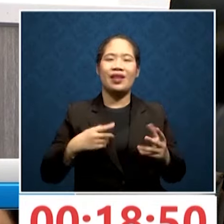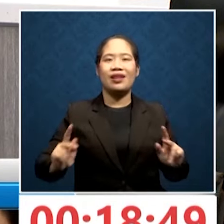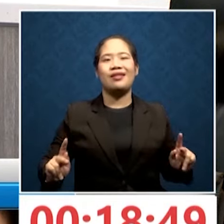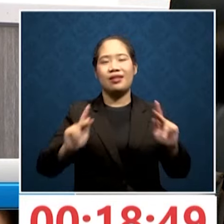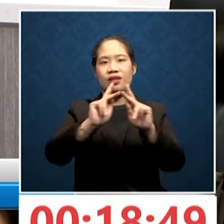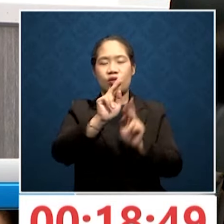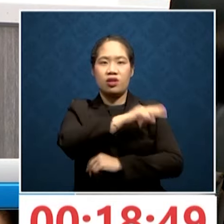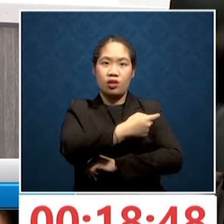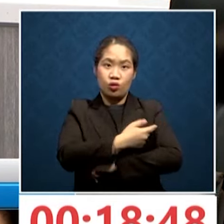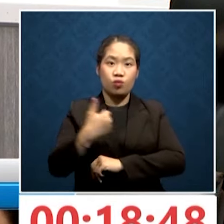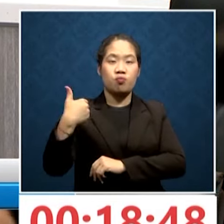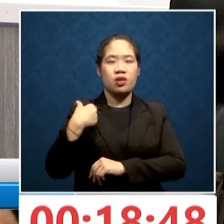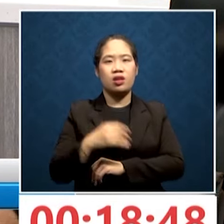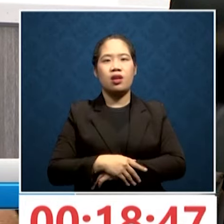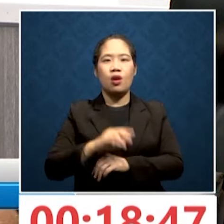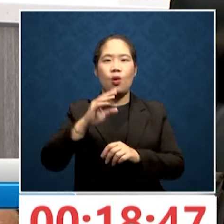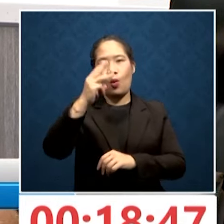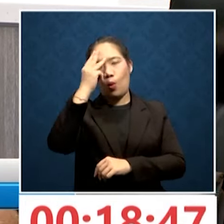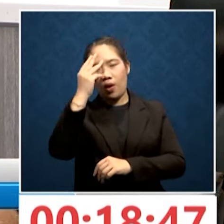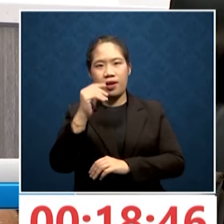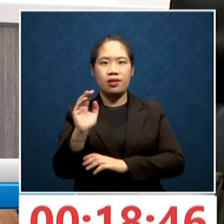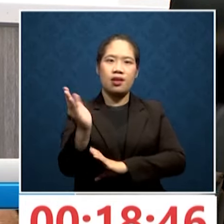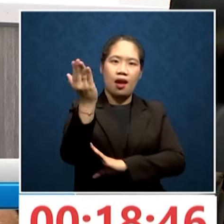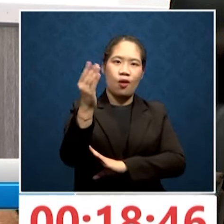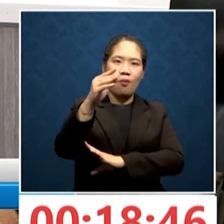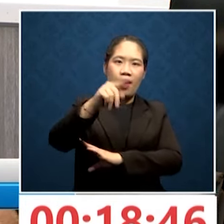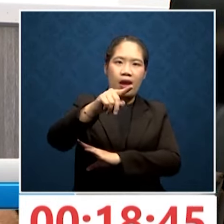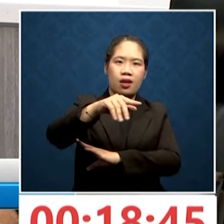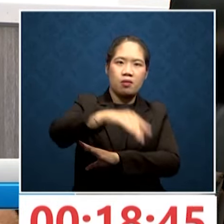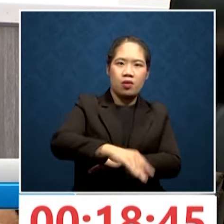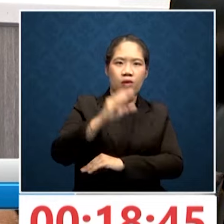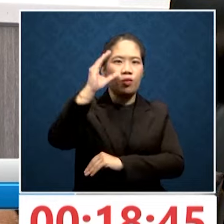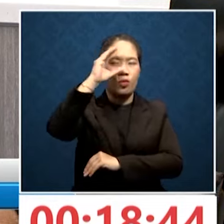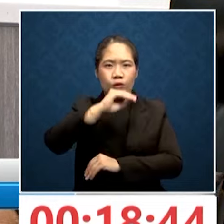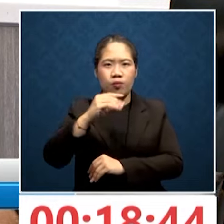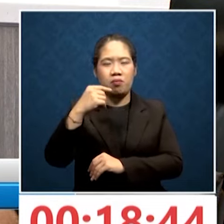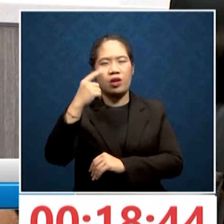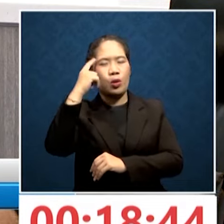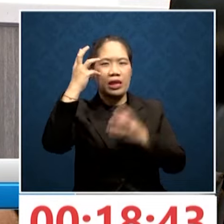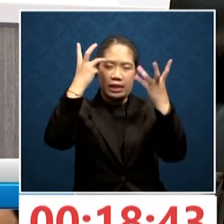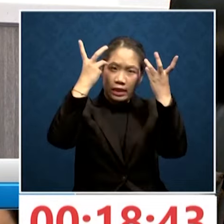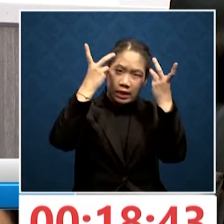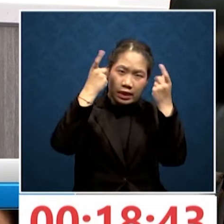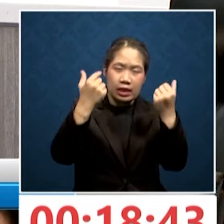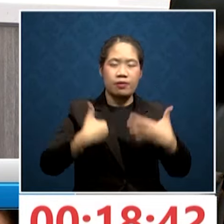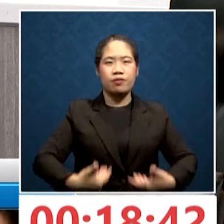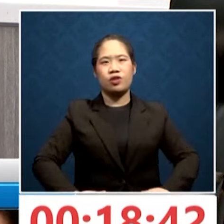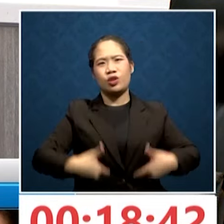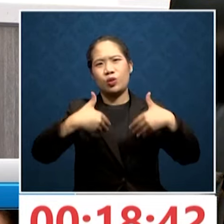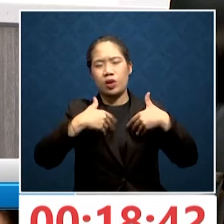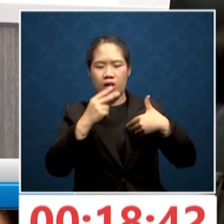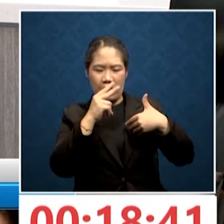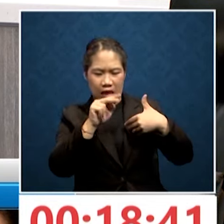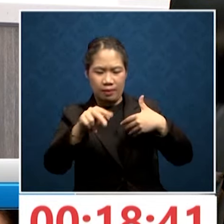ารณสุขนั้นมีเวรเช้าบ่ายดึกแล้วก็มีคนที่ทำงานอยู่ท่ามกลางความเครียดกับชีวิตความเป็นอยู่ของประชา